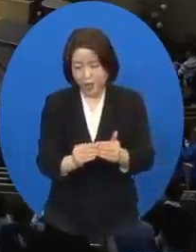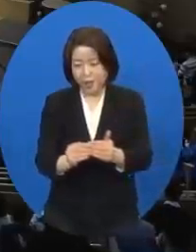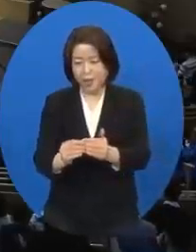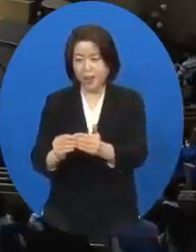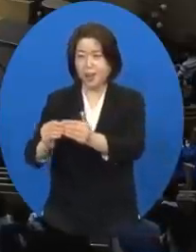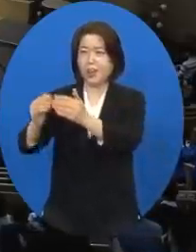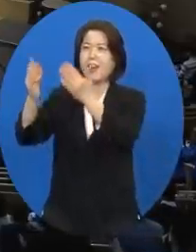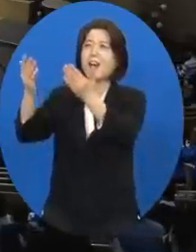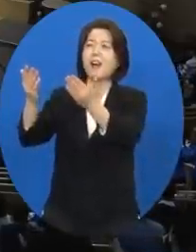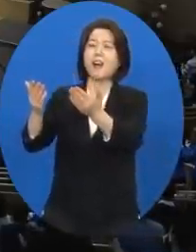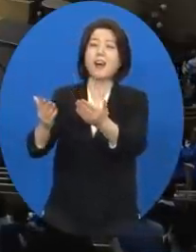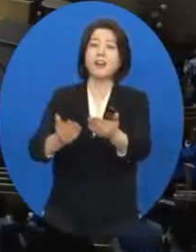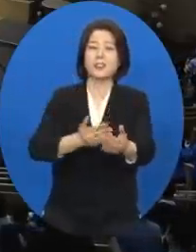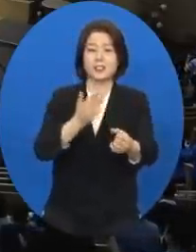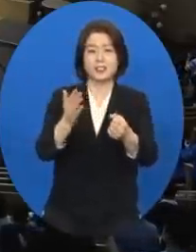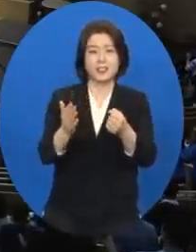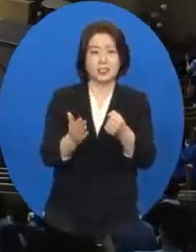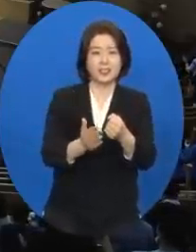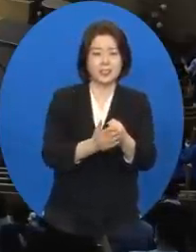way